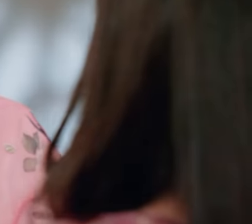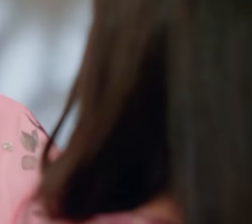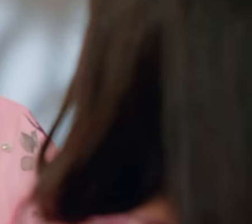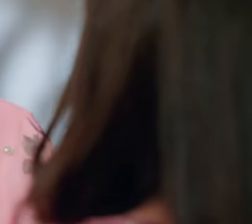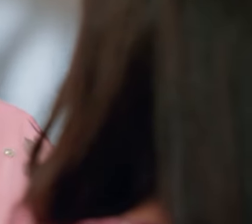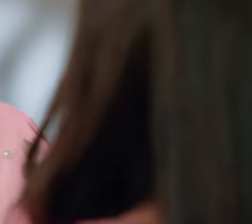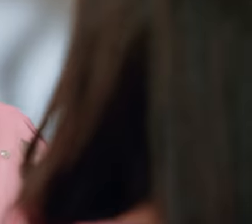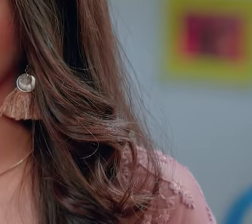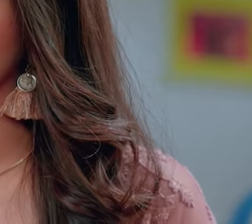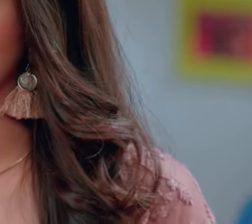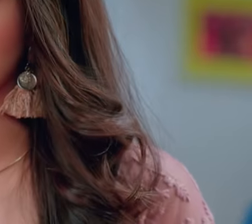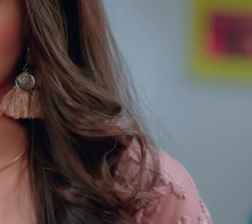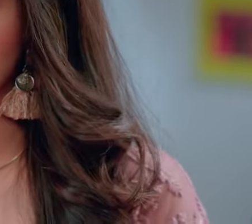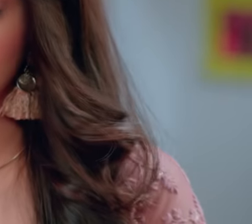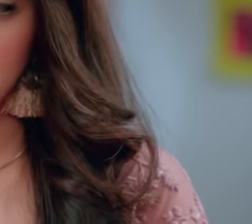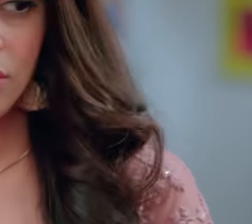उससे।